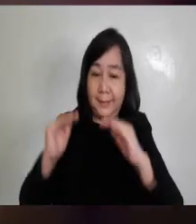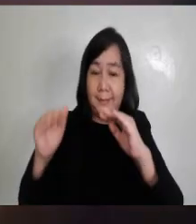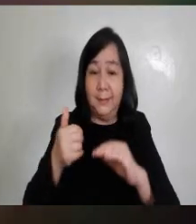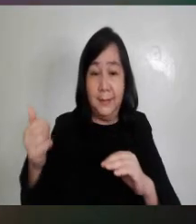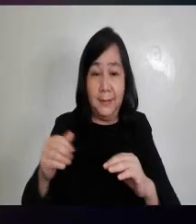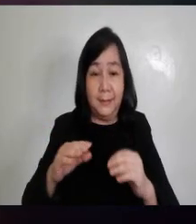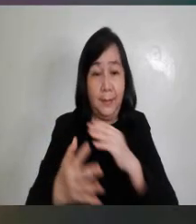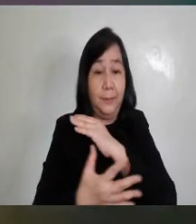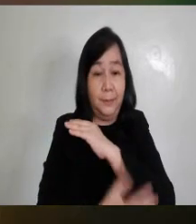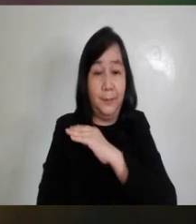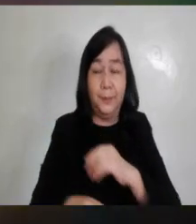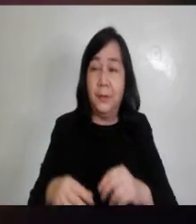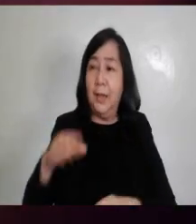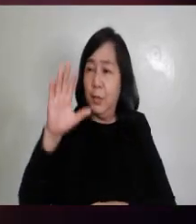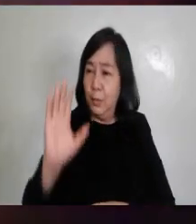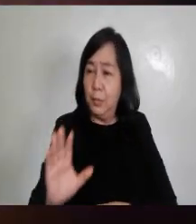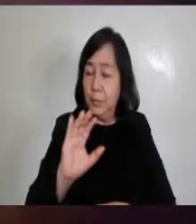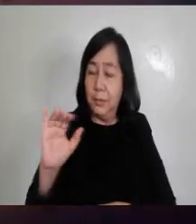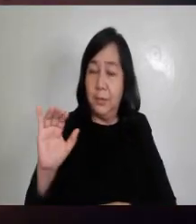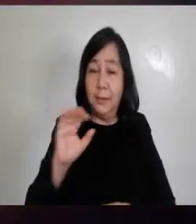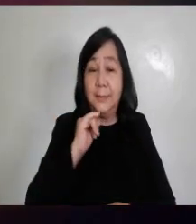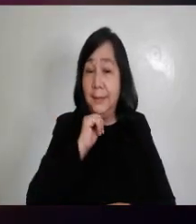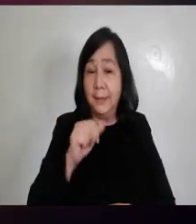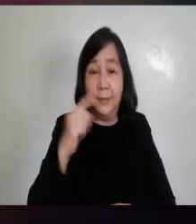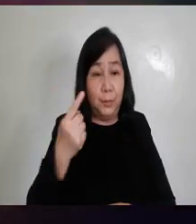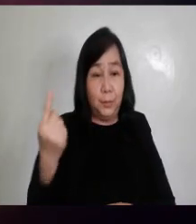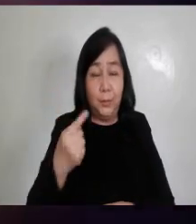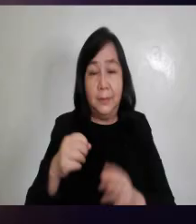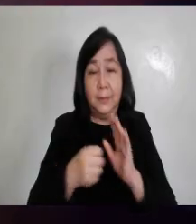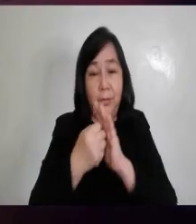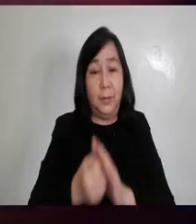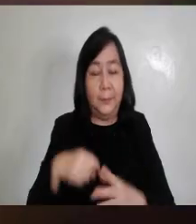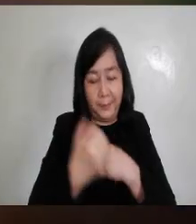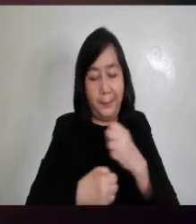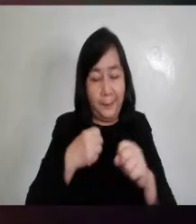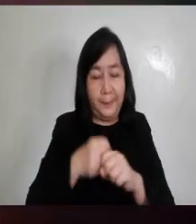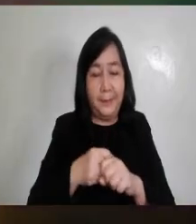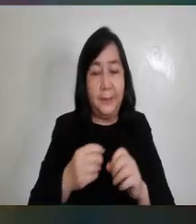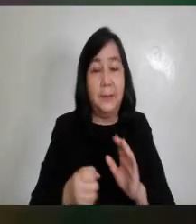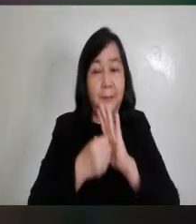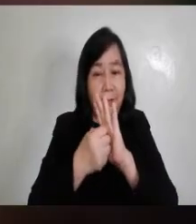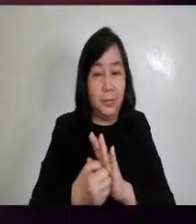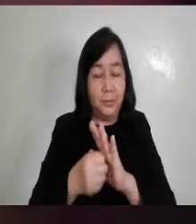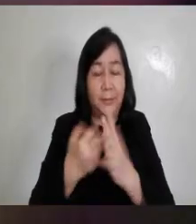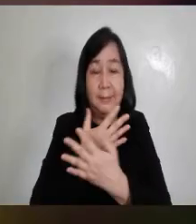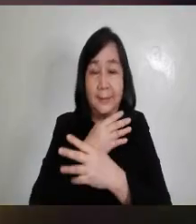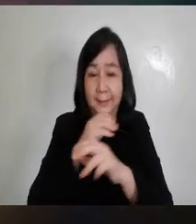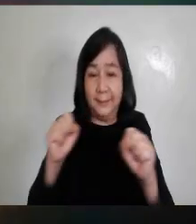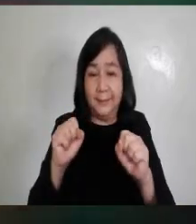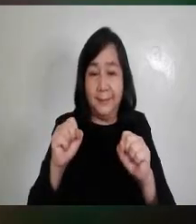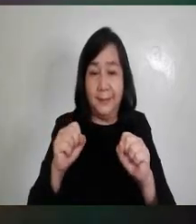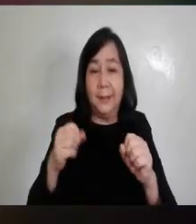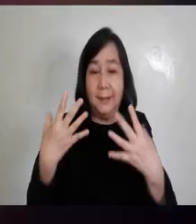sa kanilang kahirapan. Ang krus ay hindi lamang tanda ng pagdurusa. Ito ay sagisag ng